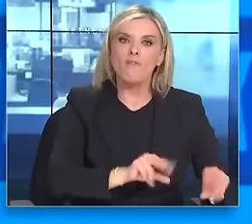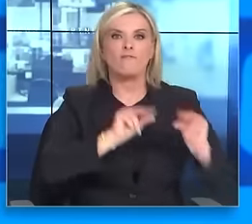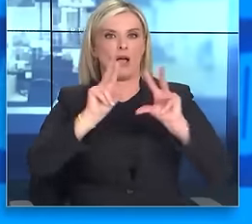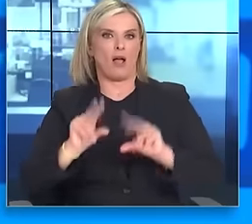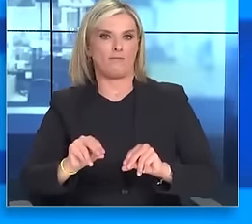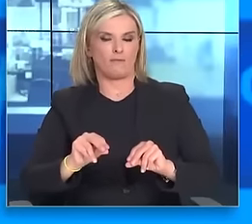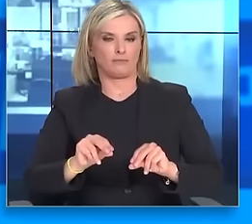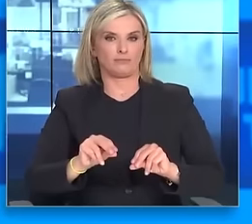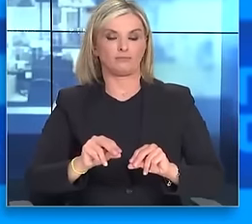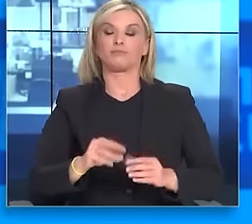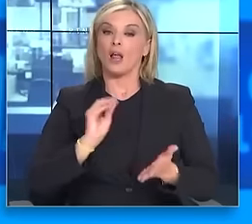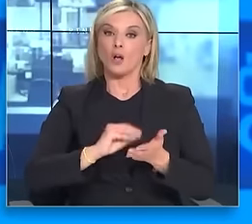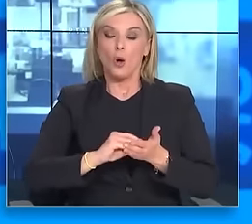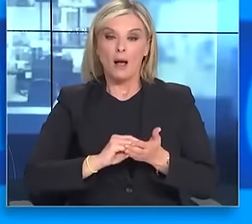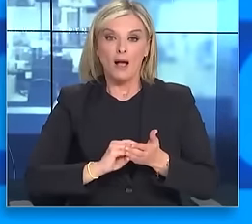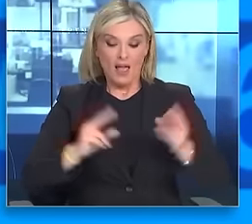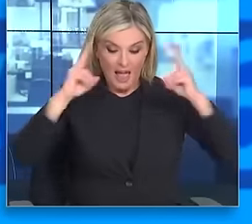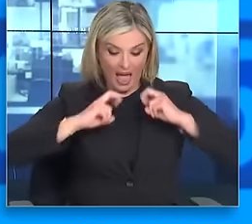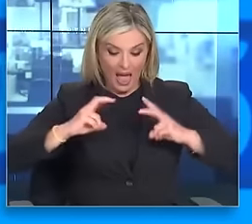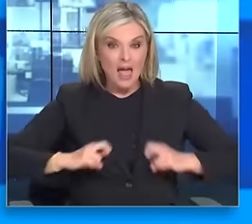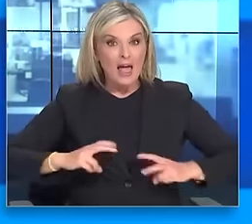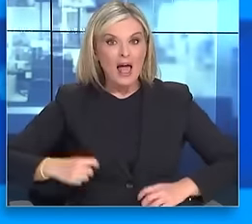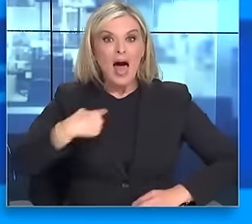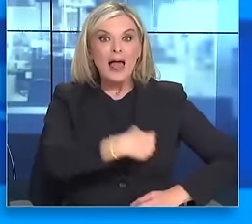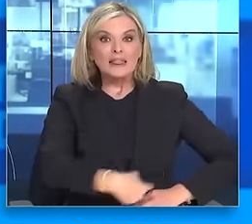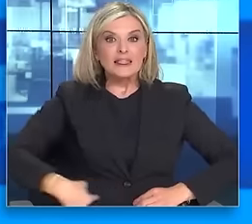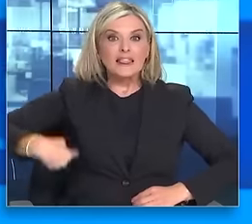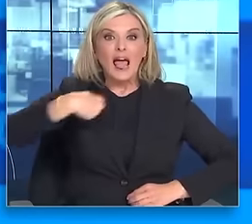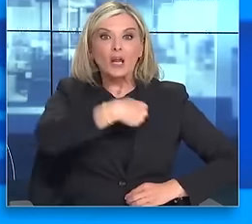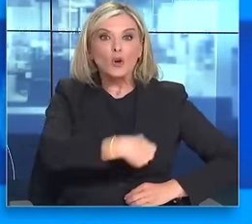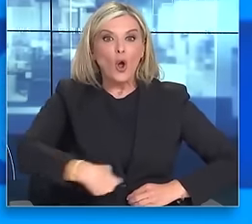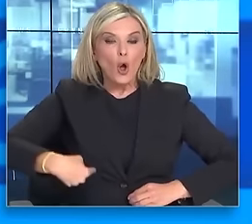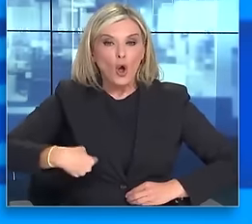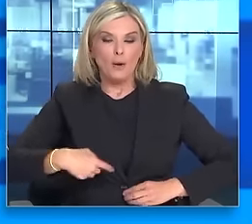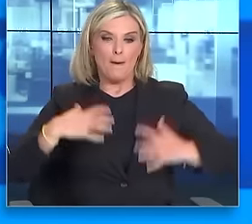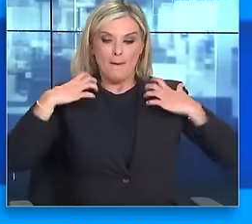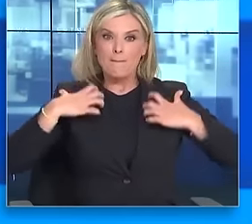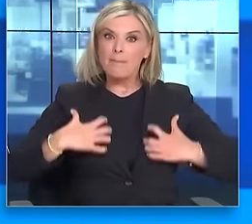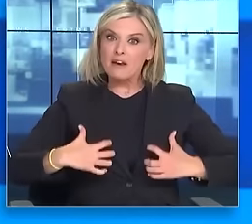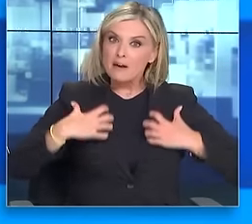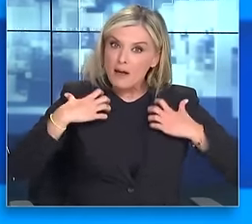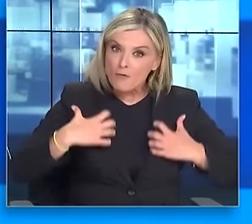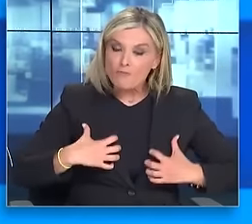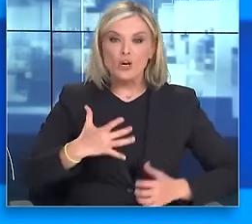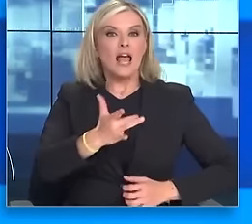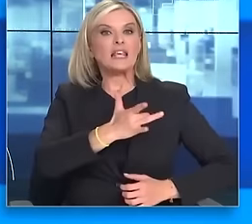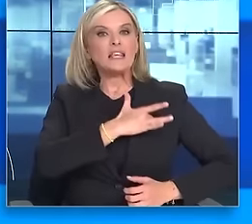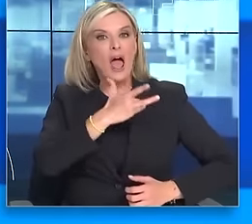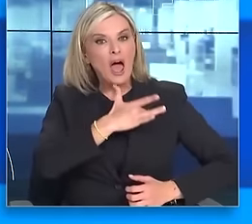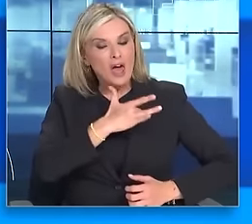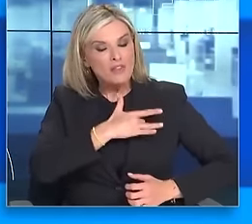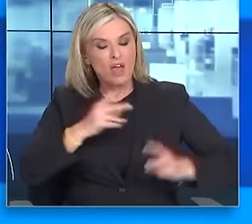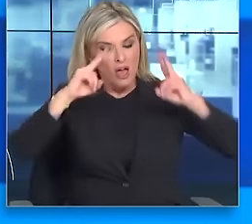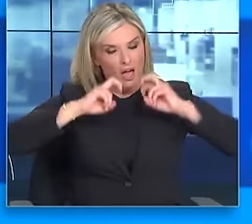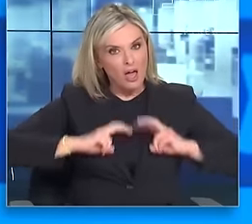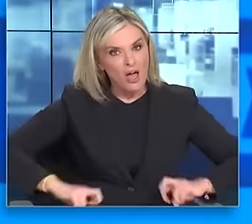σε προληπτικές εξετάσεις στον καρκίνο του παχιός εντέρου. Και μετά θα πάμε στον καρκίνο του πνεύμονα και στα καρδιακιακά νοσήματα. Και θα κάνουμε